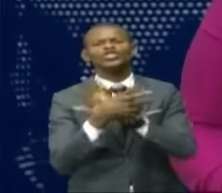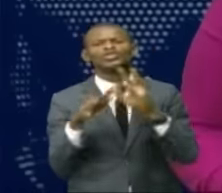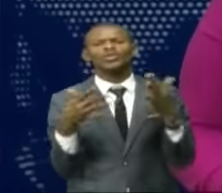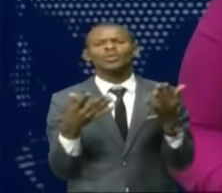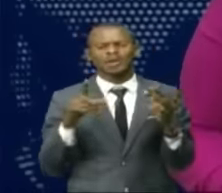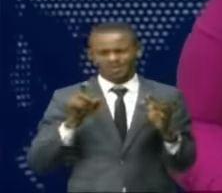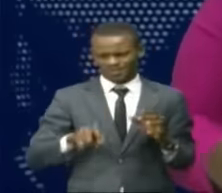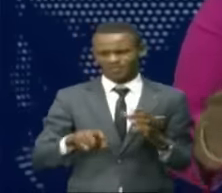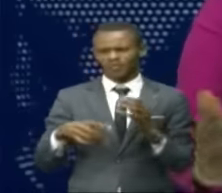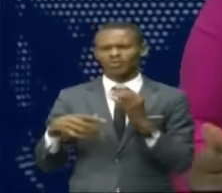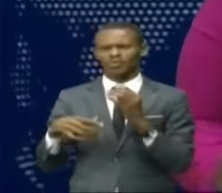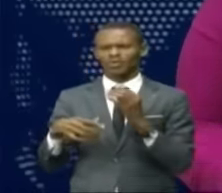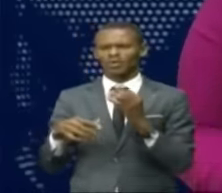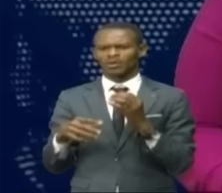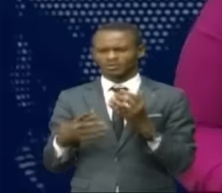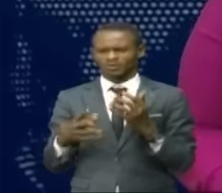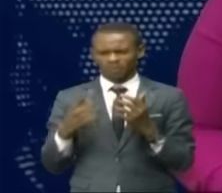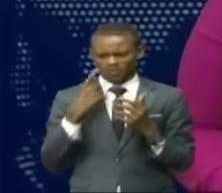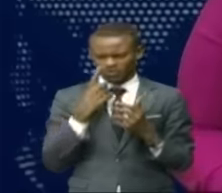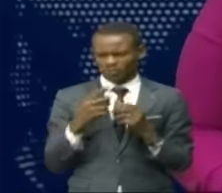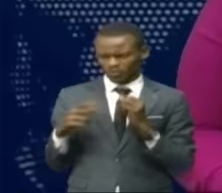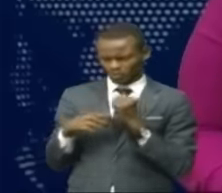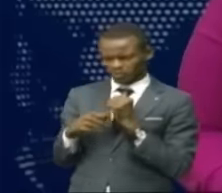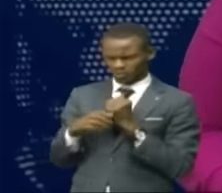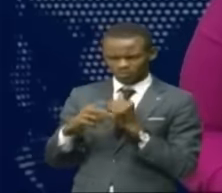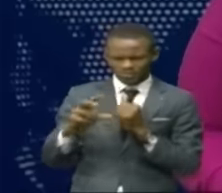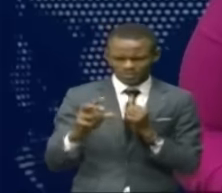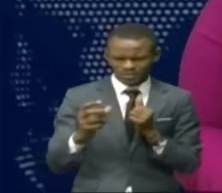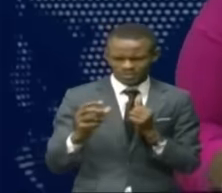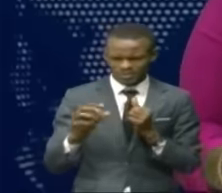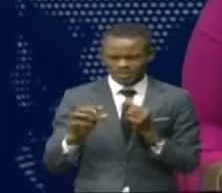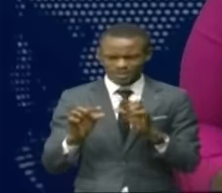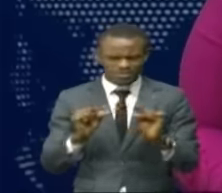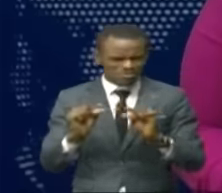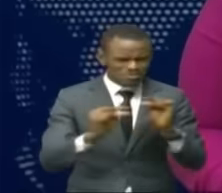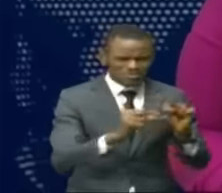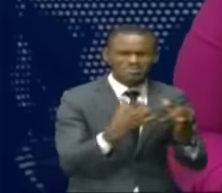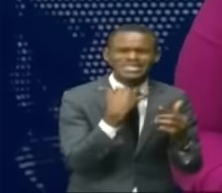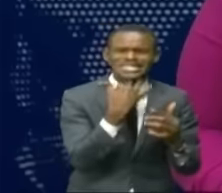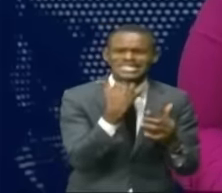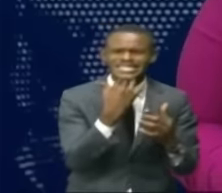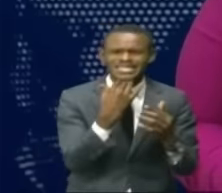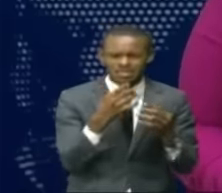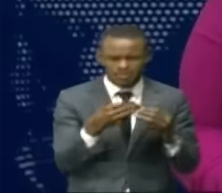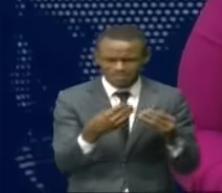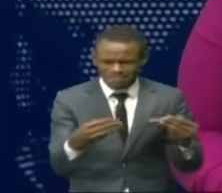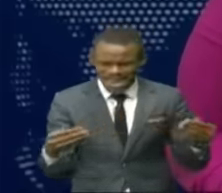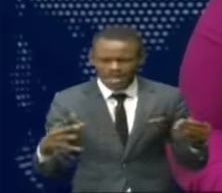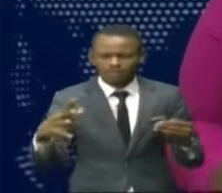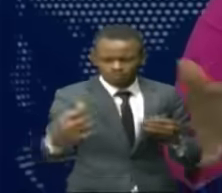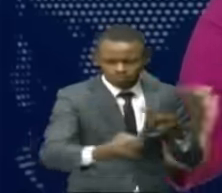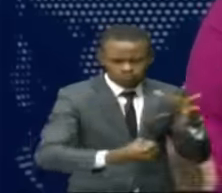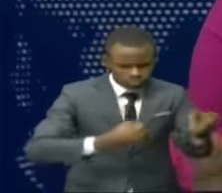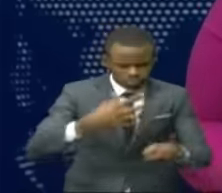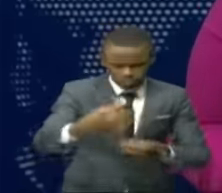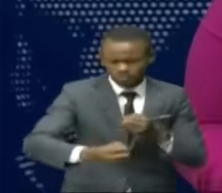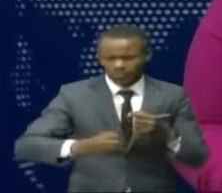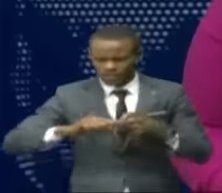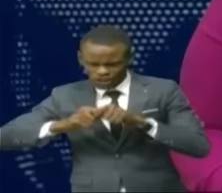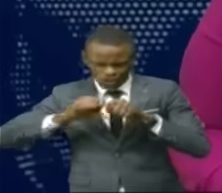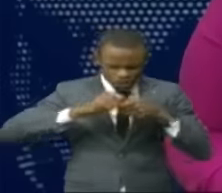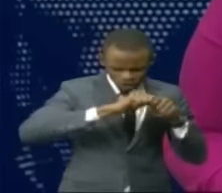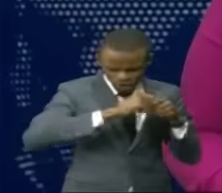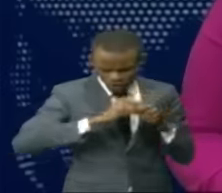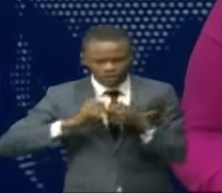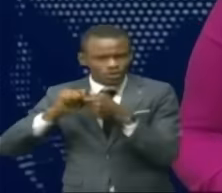minerais requis se trouvent en grande partie en RDC. Et donc notre mission, c'est justement de créer une chaîne de valeur, puisque comme vous le savez,